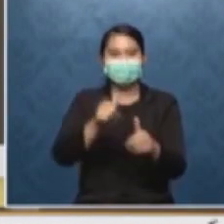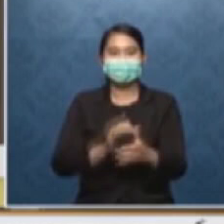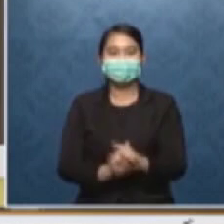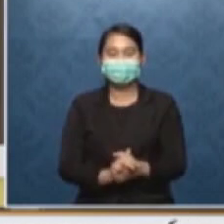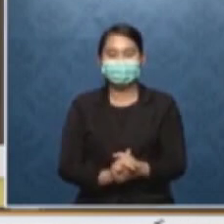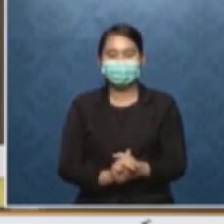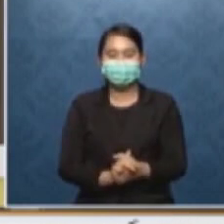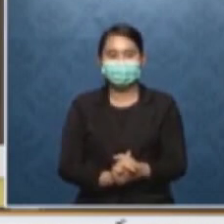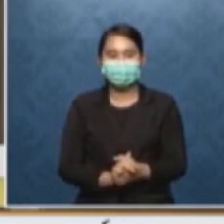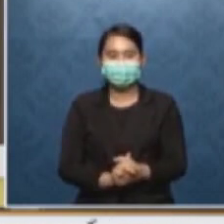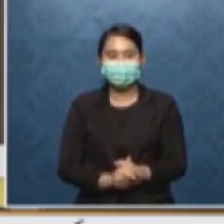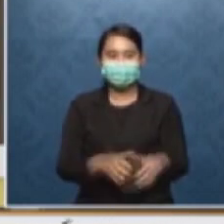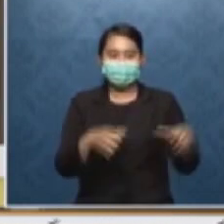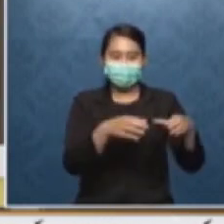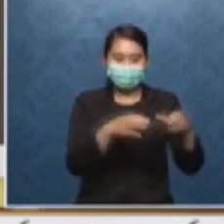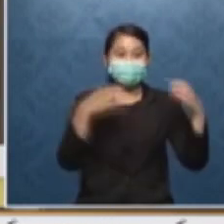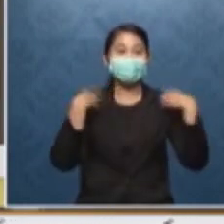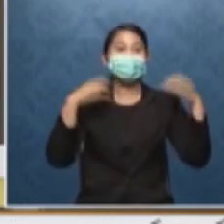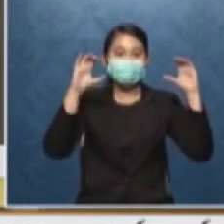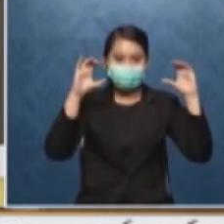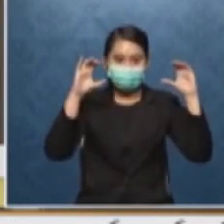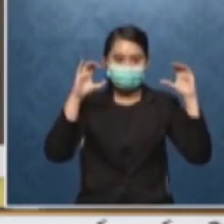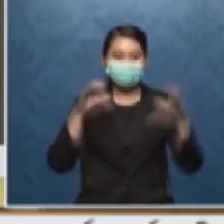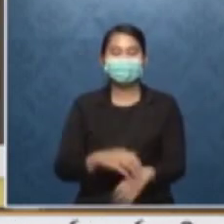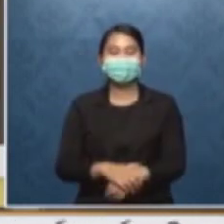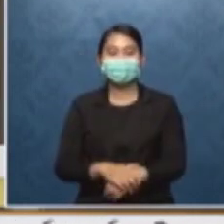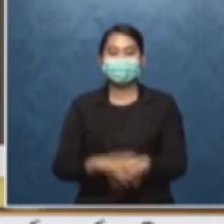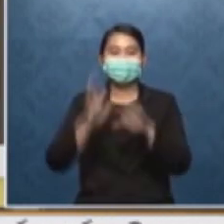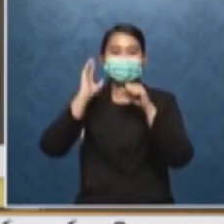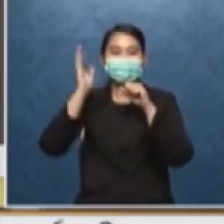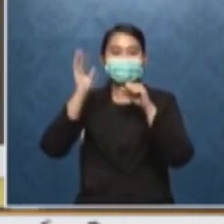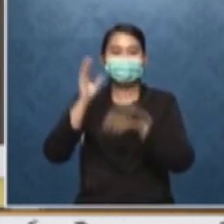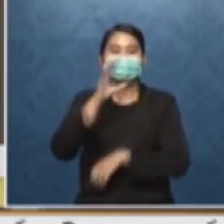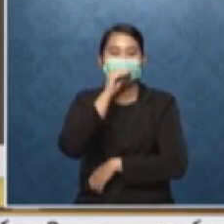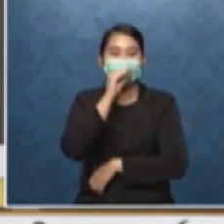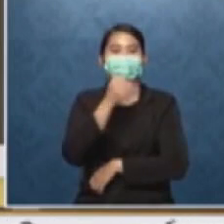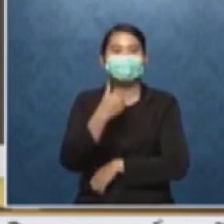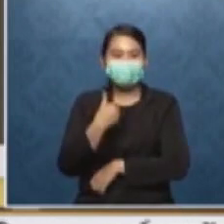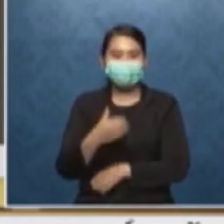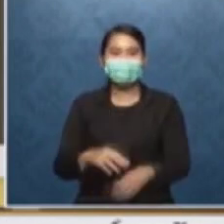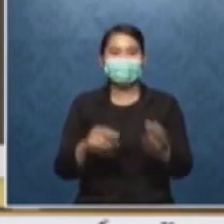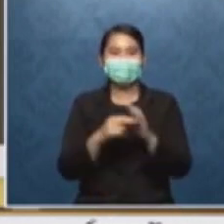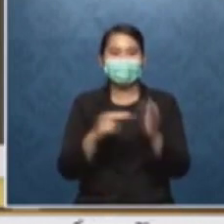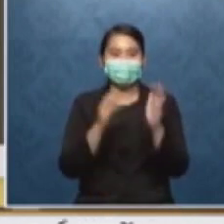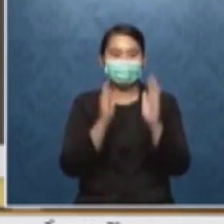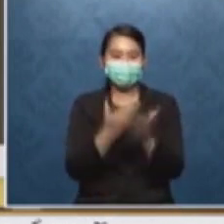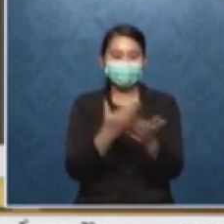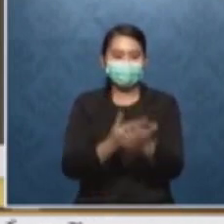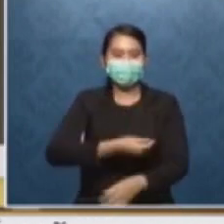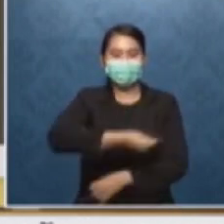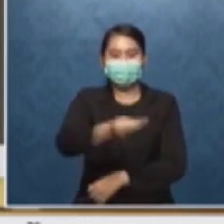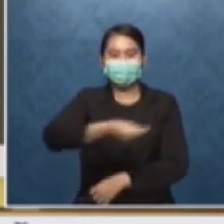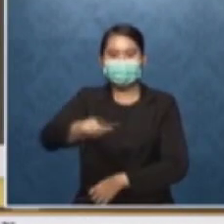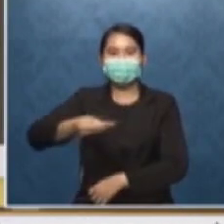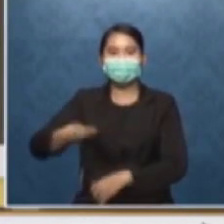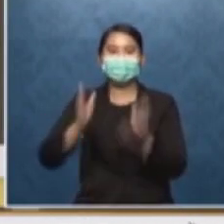แทนราษฎรพรรคฝ่ายรัฐบาลด้วยกันเองเป็นคนลุกขึ้นอภิปรายว่าเป็นการแจกเงินที่คนด่าทั้งประเทศ